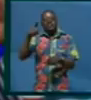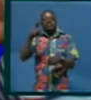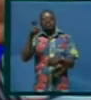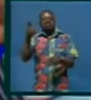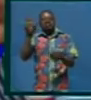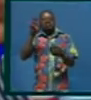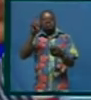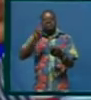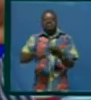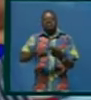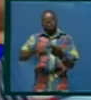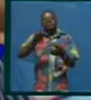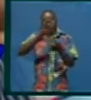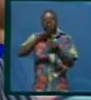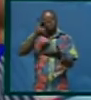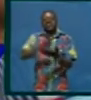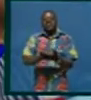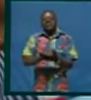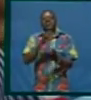cette vieille formule,